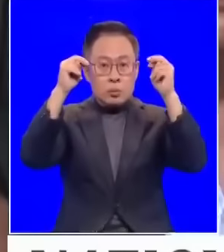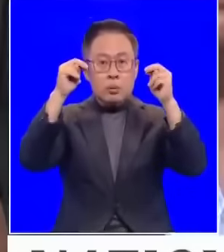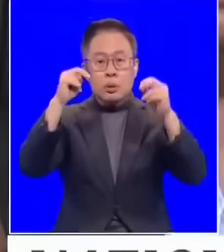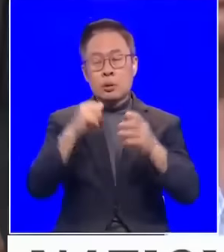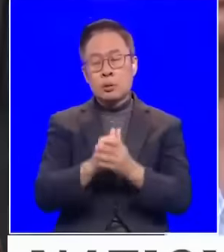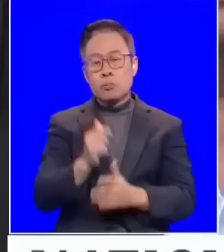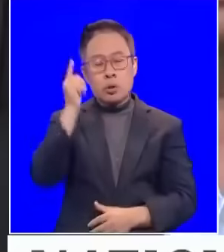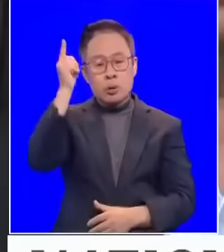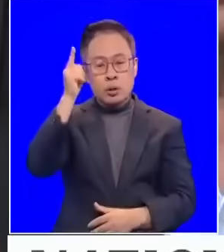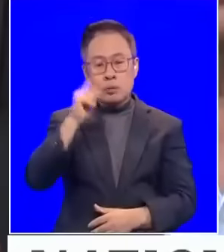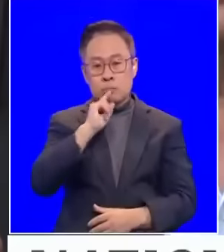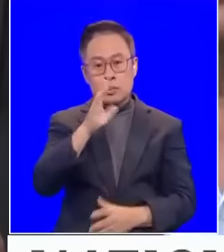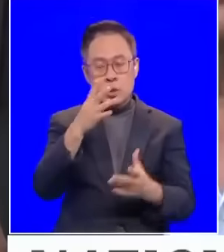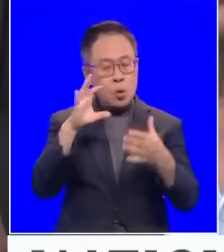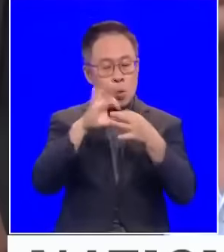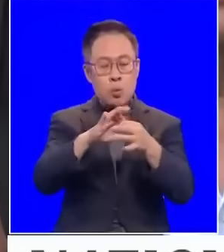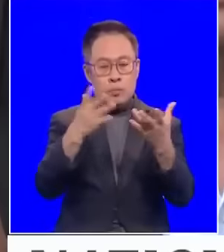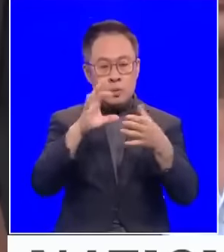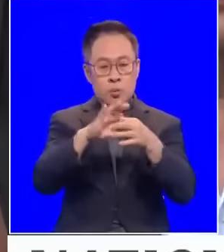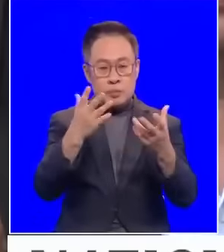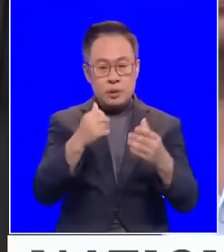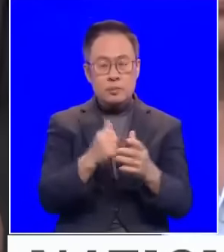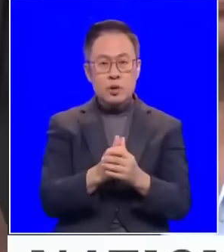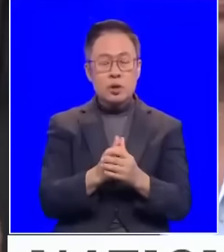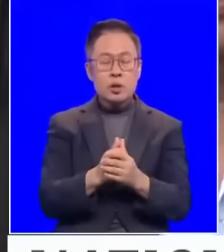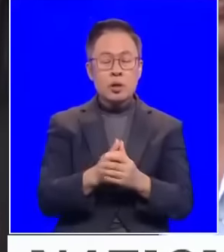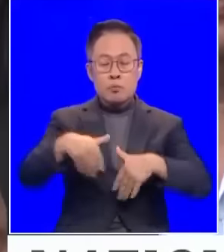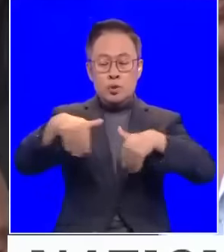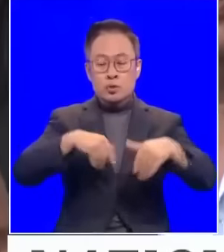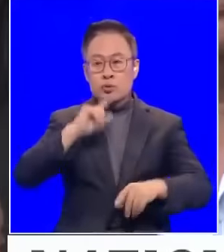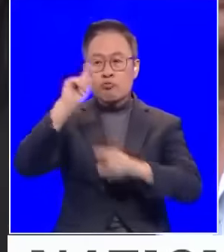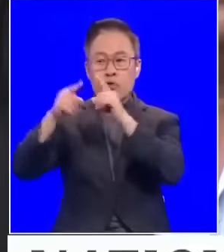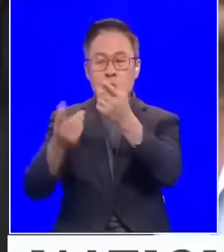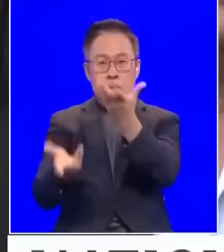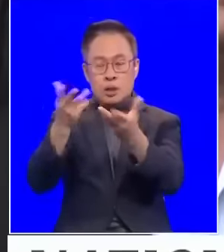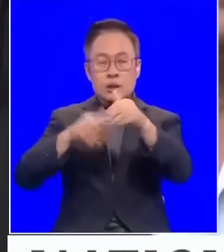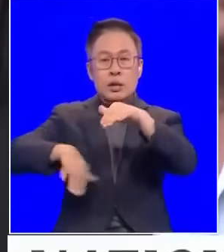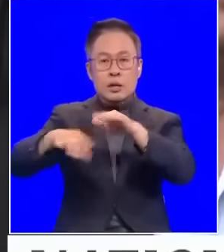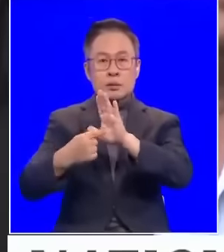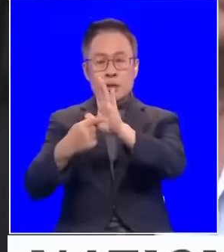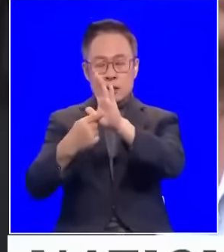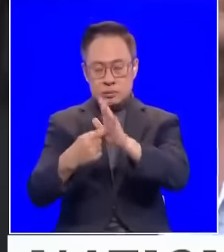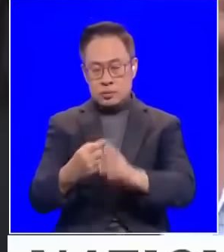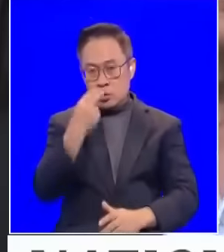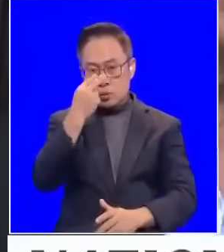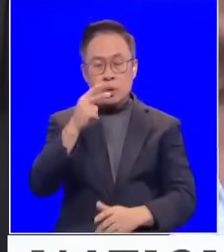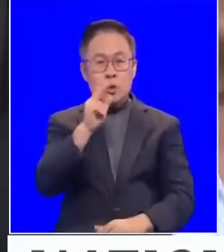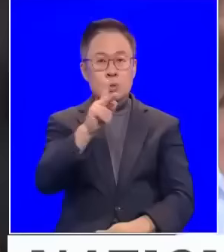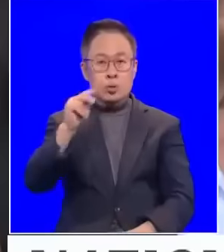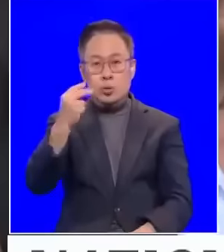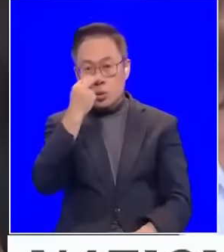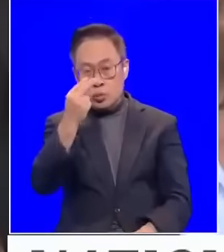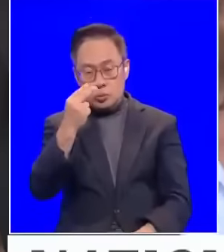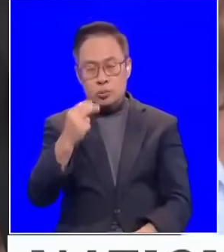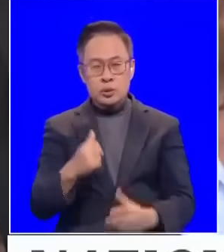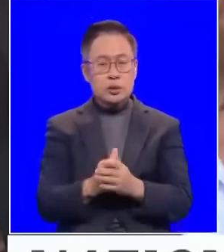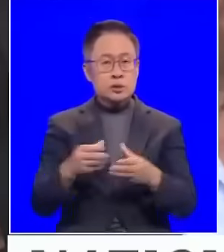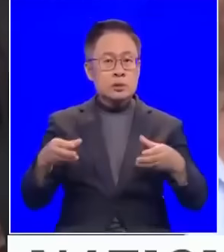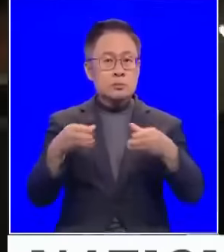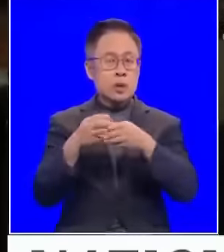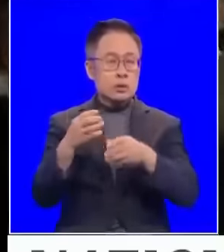ทางพรรคไม่กังวลค่ะเพราะว่าเป็นสิทธิ์ของผู้ร้องแต่ก็ทึ่งขึ้นอยู่กับกกต.ที่จะวินิจฉัยด้วยทางพรรคมองว่า